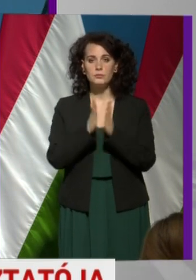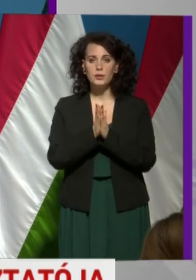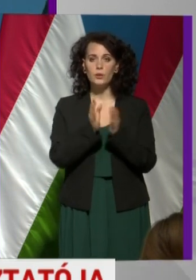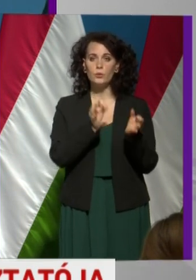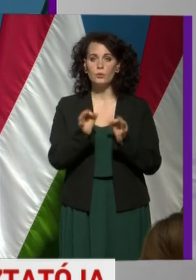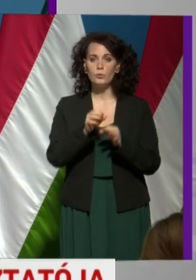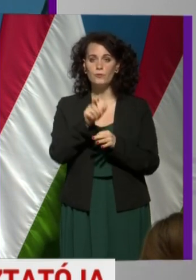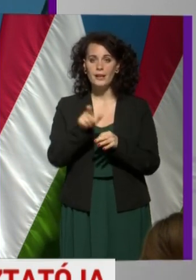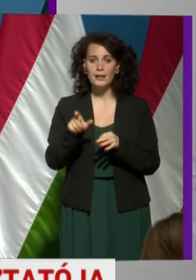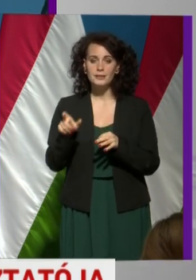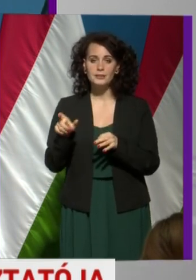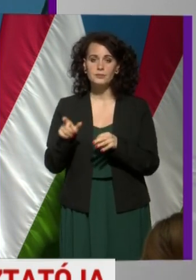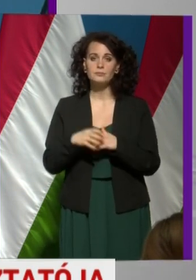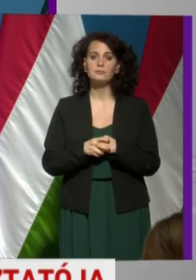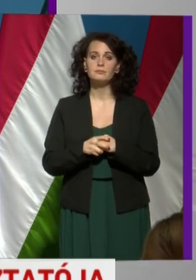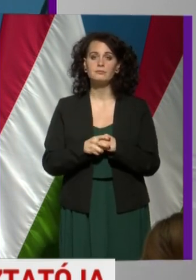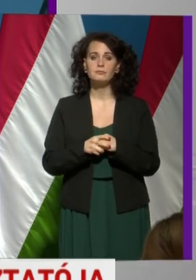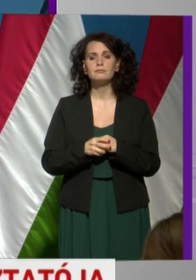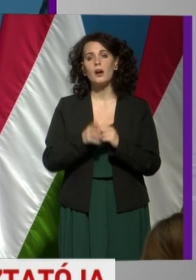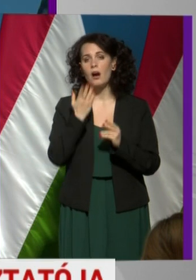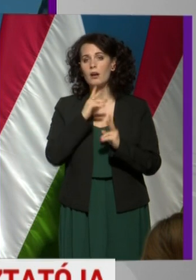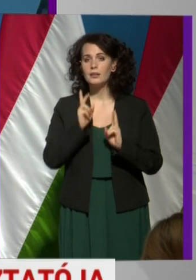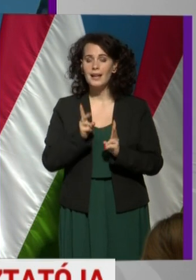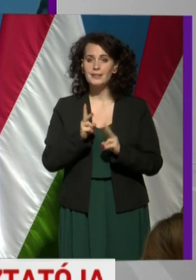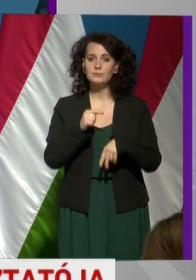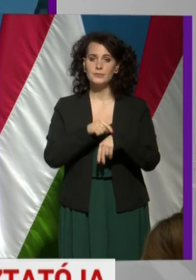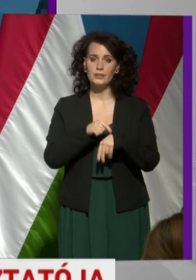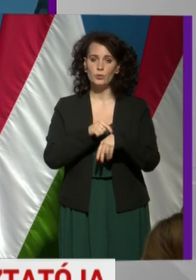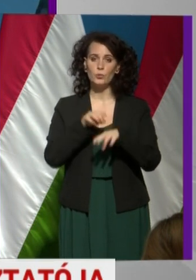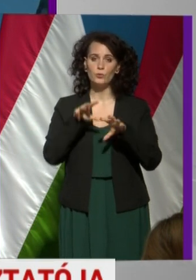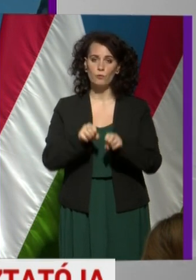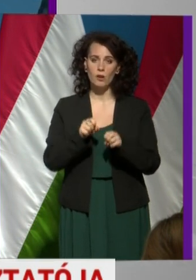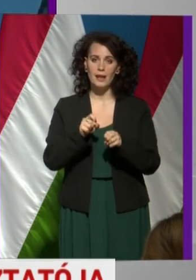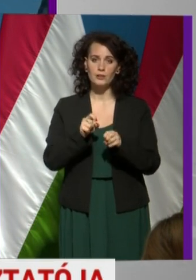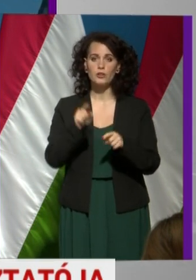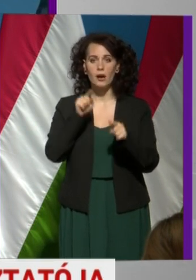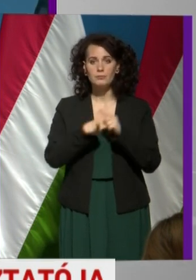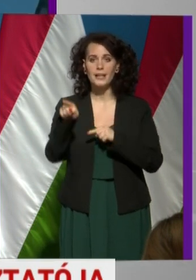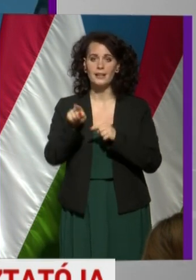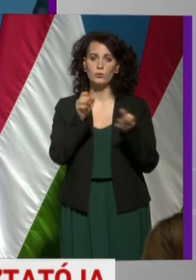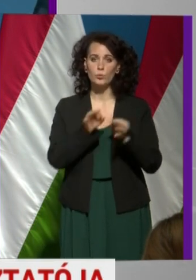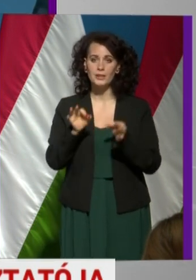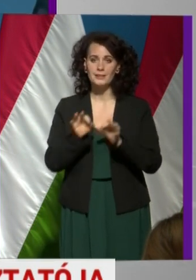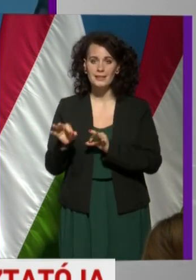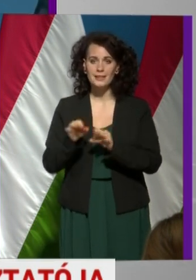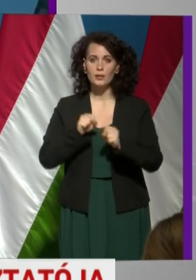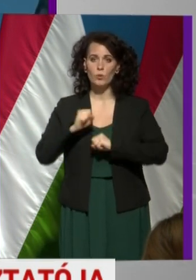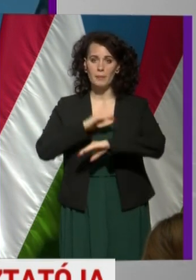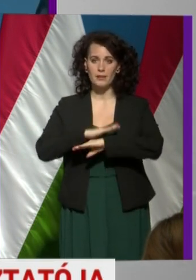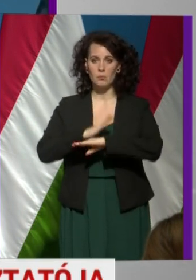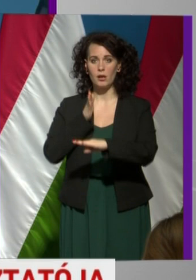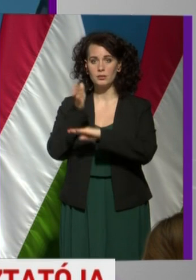a kormányablokok ügyfeleit, hogy lehetőség szerint időpontfoglalásra menjenek az ügyeik intézésére a